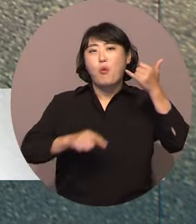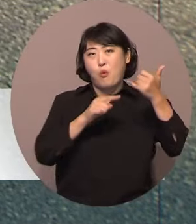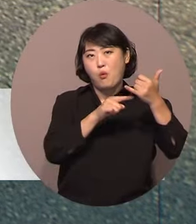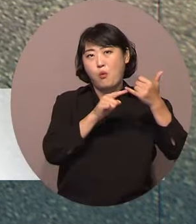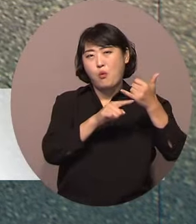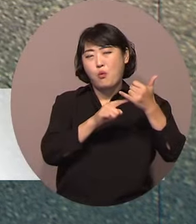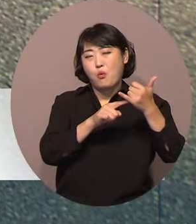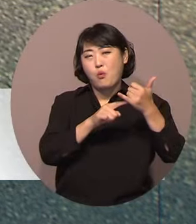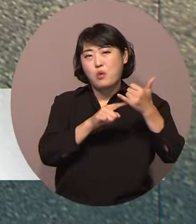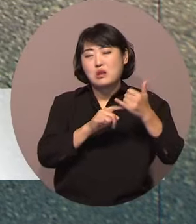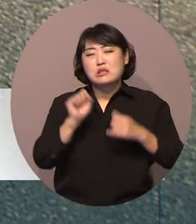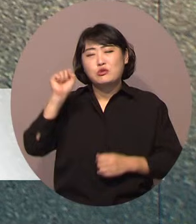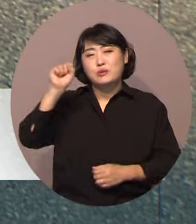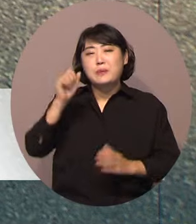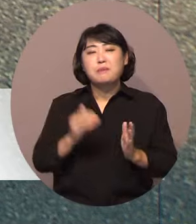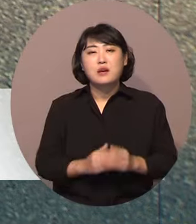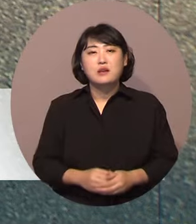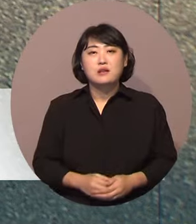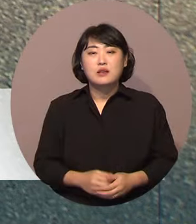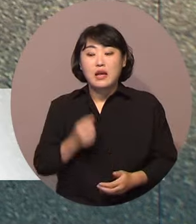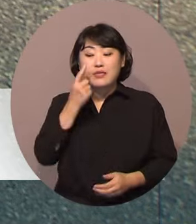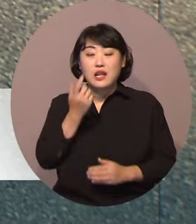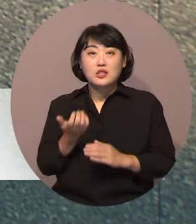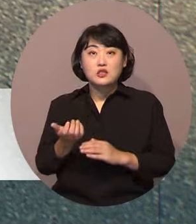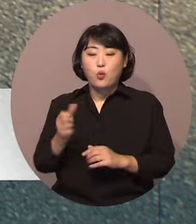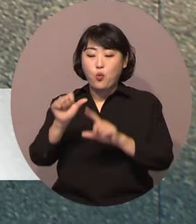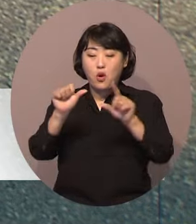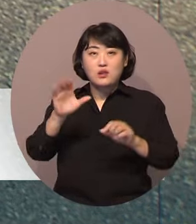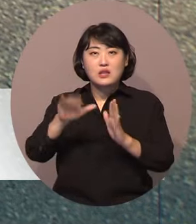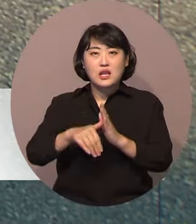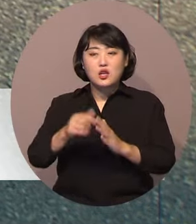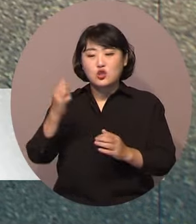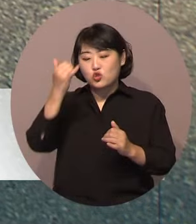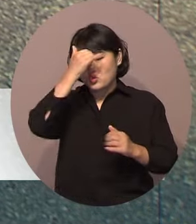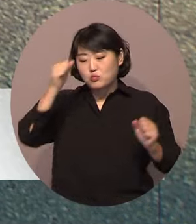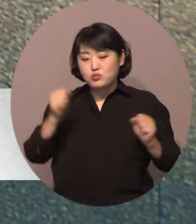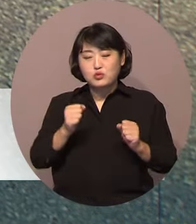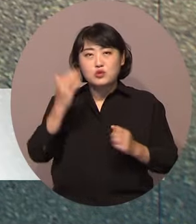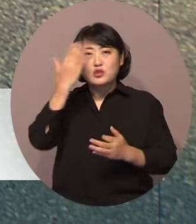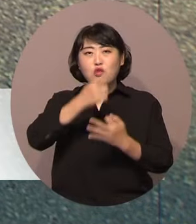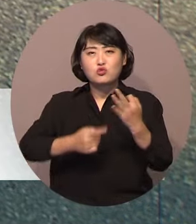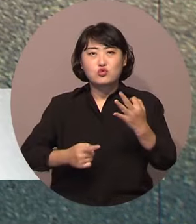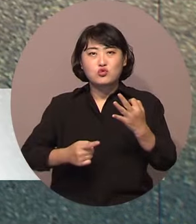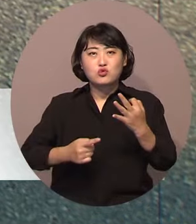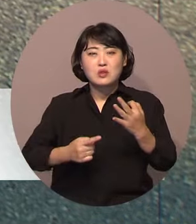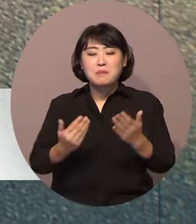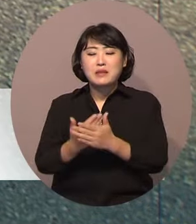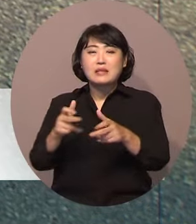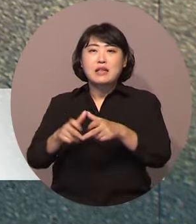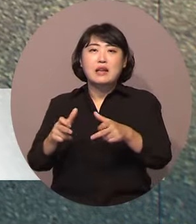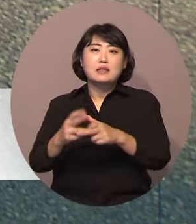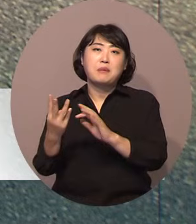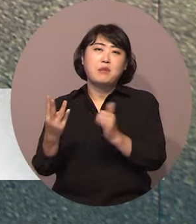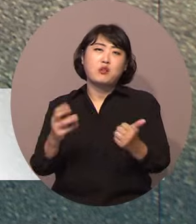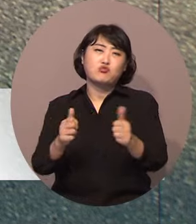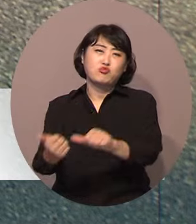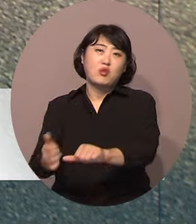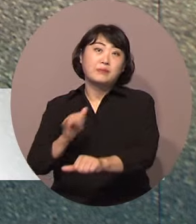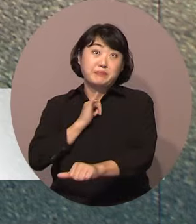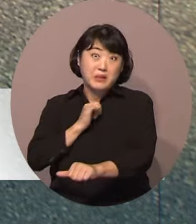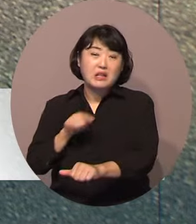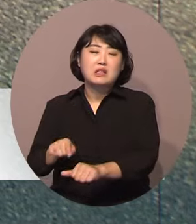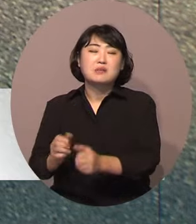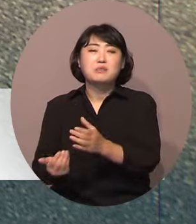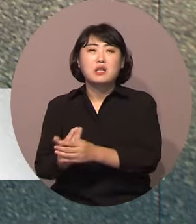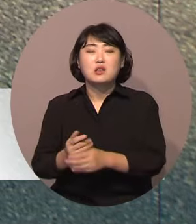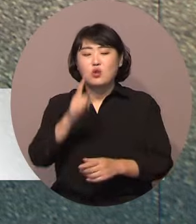벌였습니다. 지난달 충북 청주에서 발달장애인 가족 3명이 숨지는 등 잇따른 장애가족 참사가 정부 정책